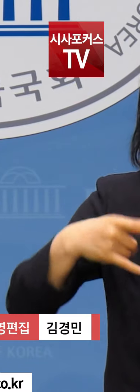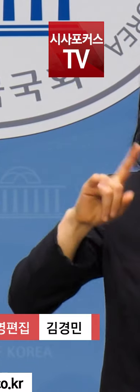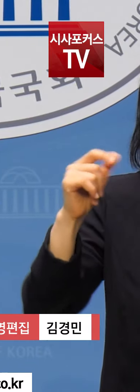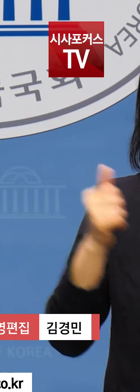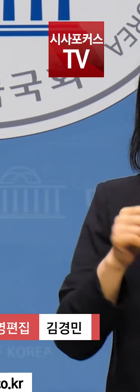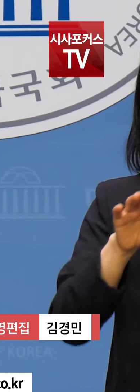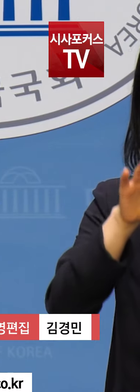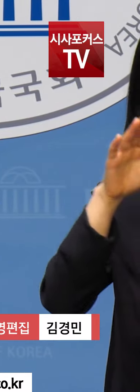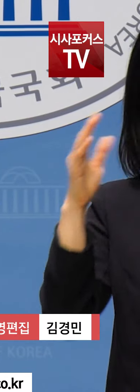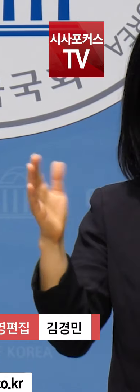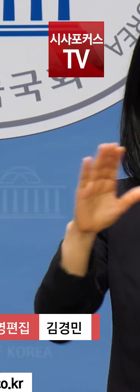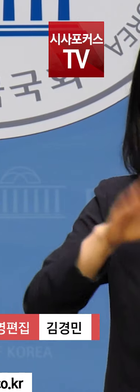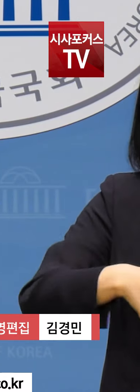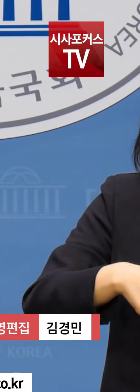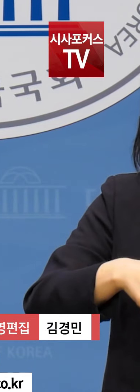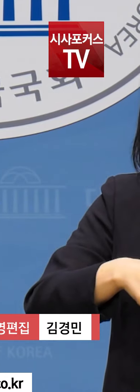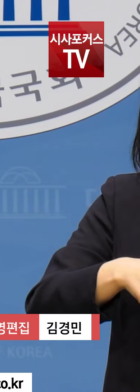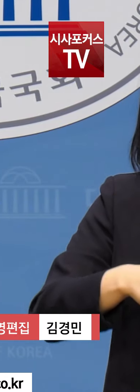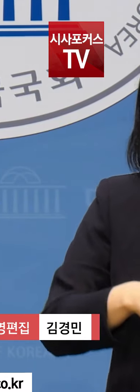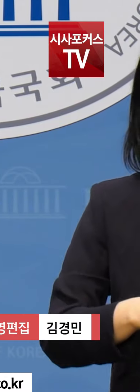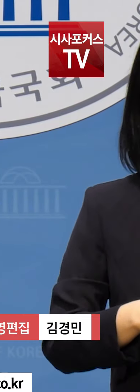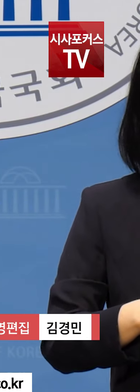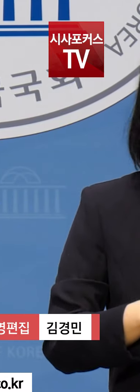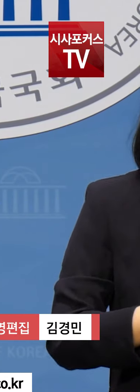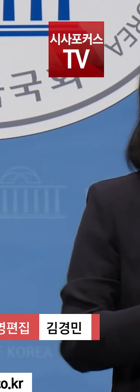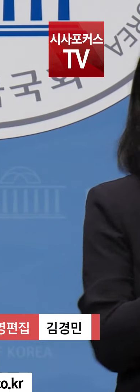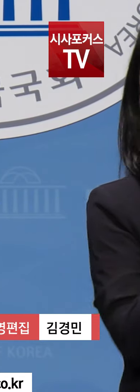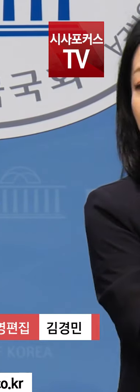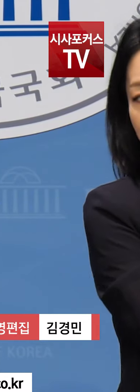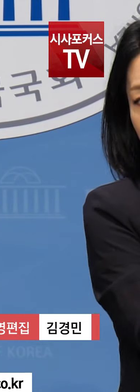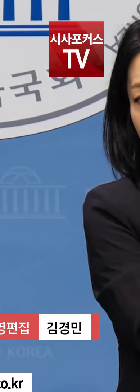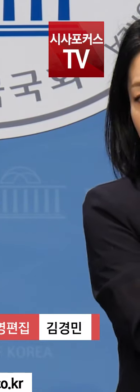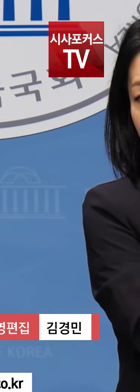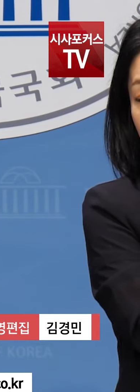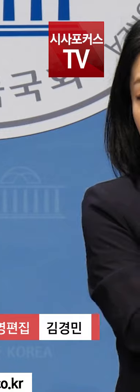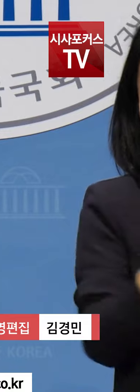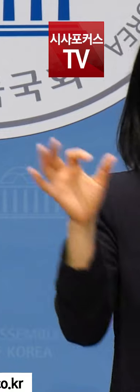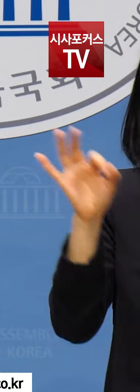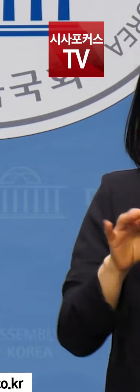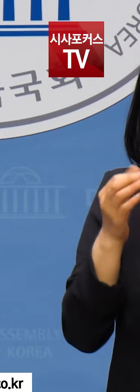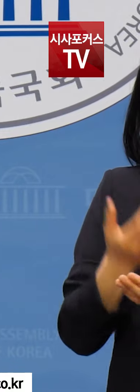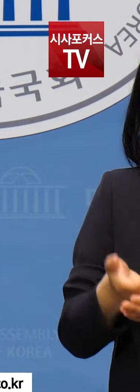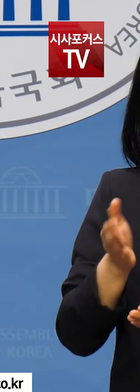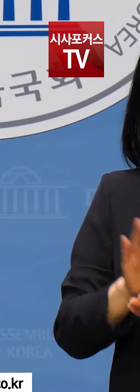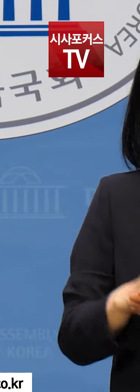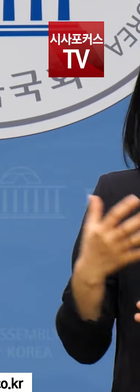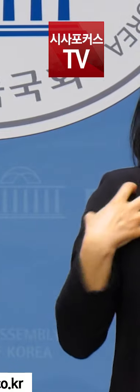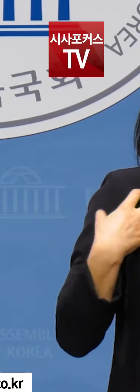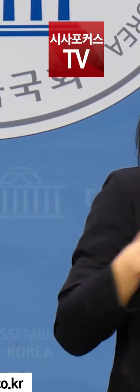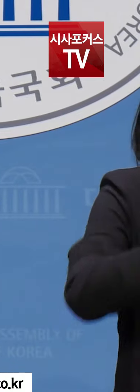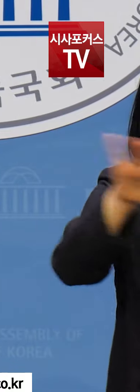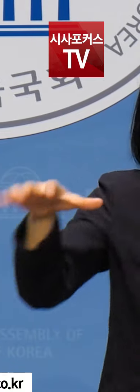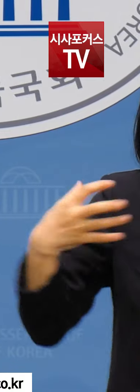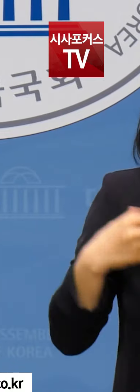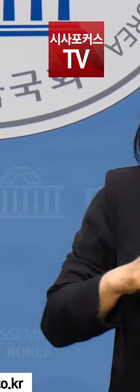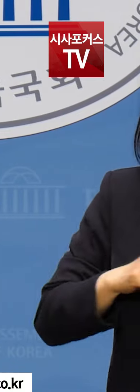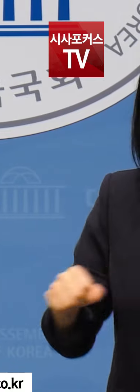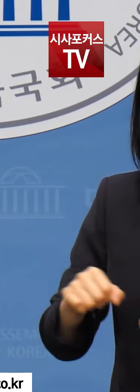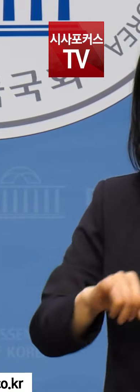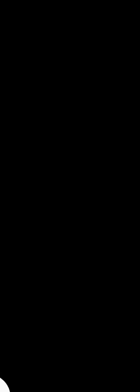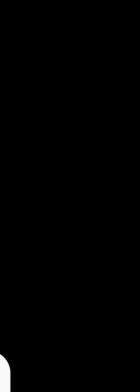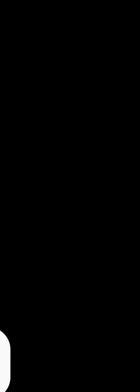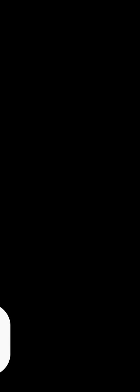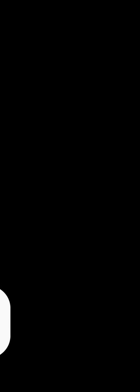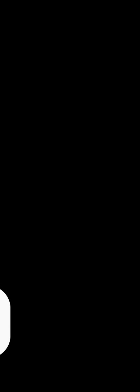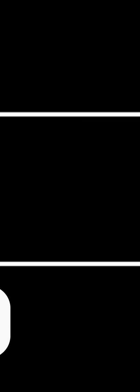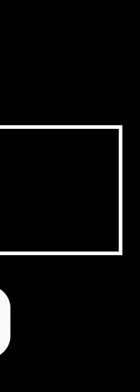국회에서 대통령실과 여당의 목리를 저지하고 미완의 연금개혁을 책임있게 완수해 나가겠습니다.